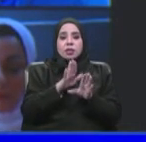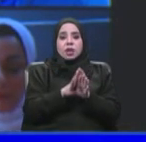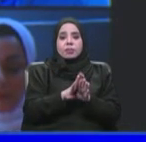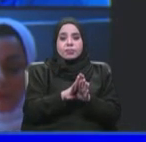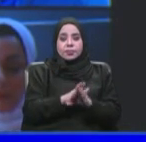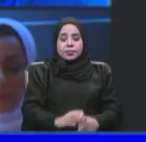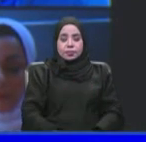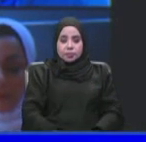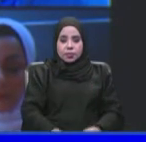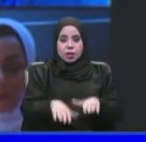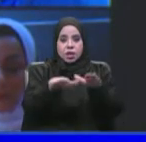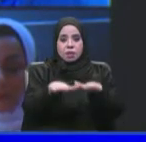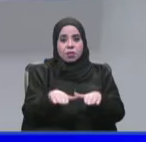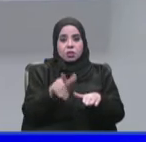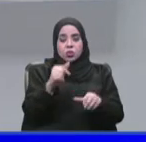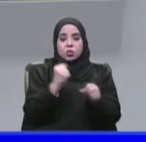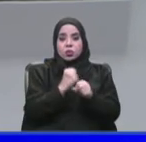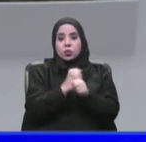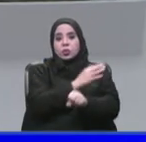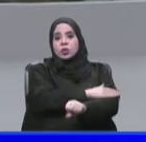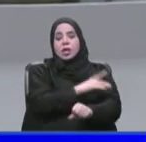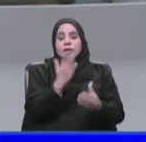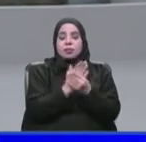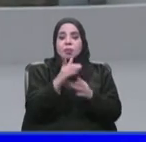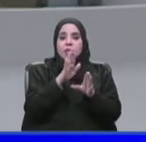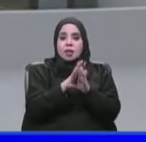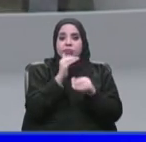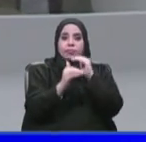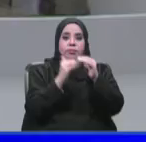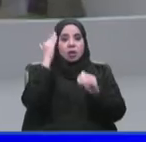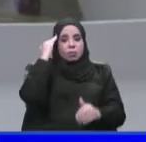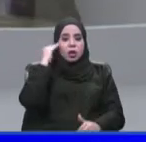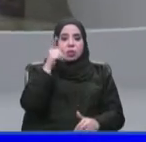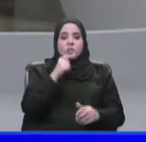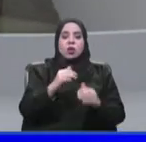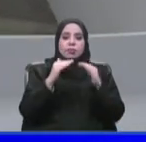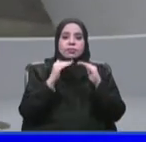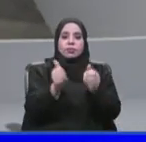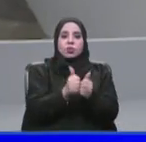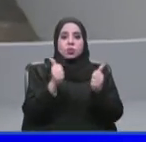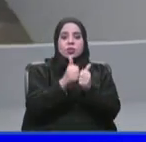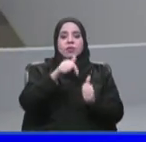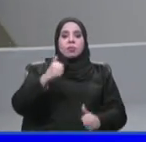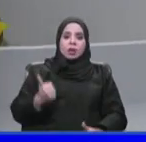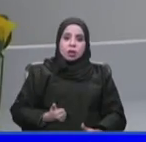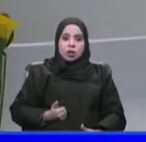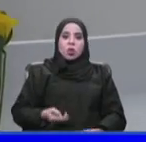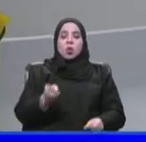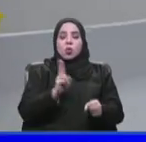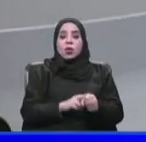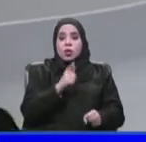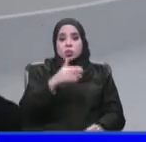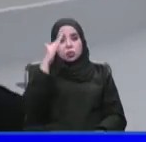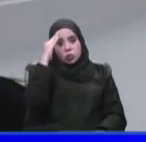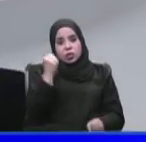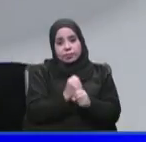بما في ذلك ما يبذله المجلس من جهود نوعية من أجل دعم تقدم المرأة وترسيخ الاستقرار الأسري في مملكة البحرين،